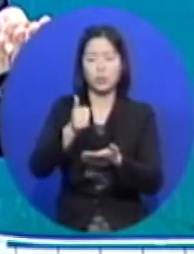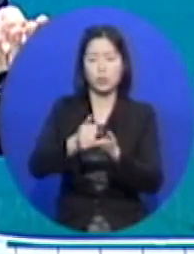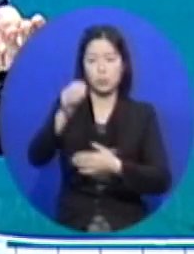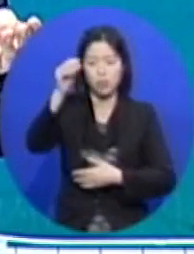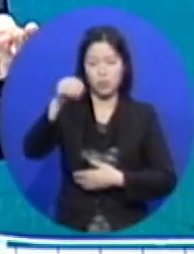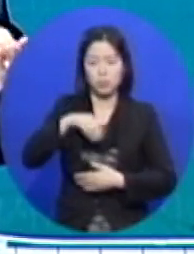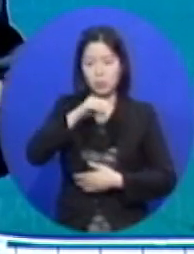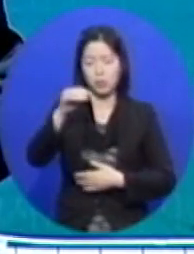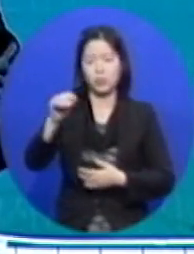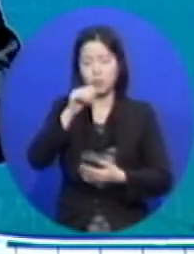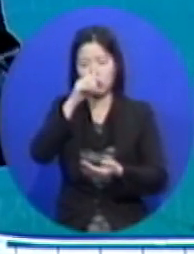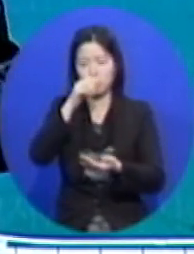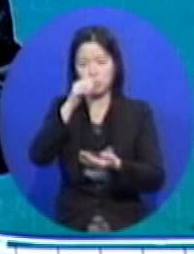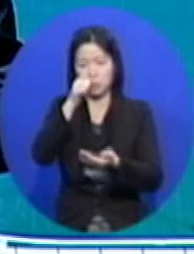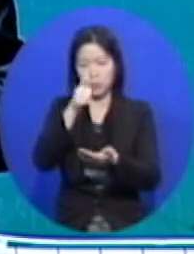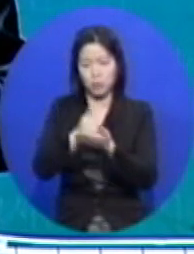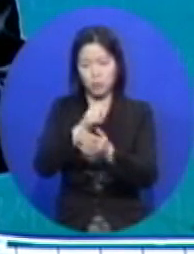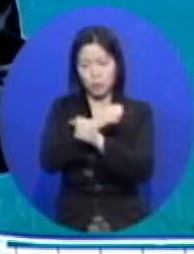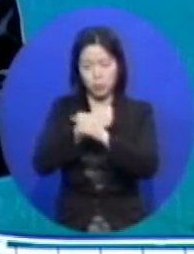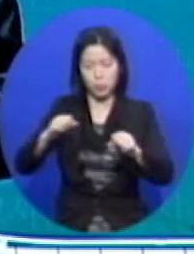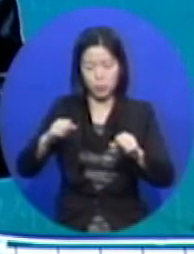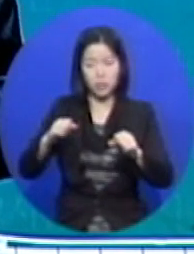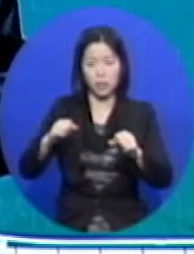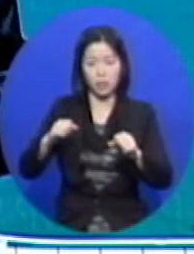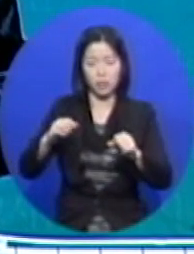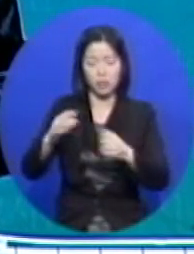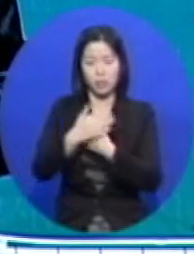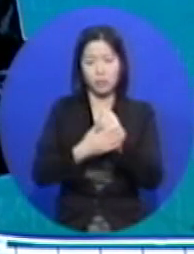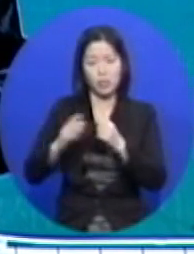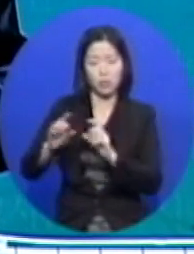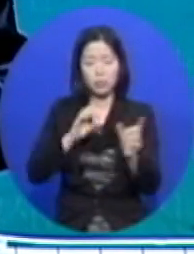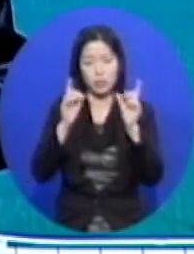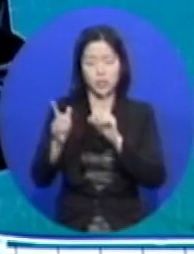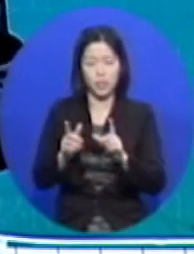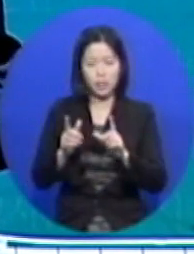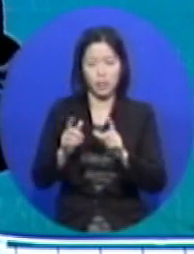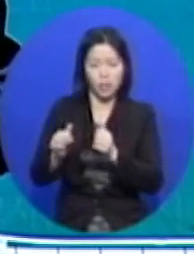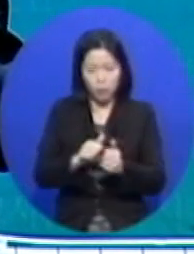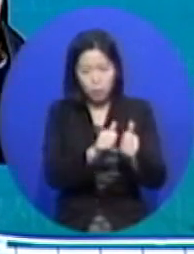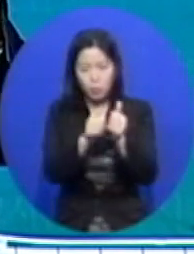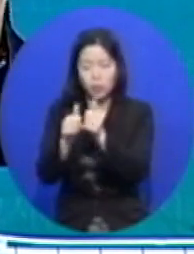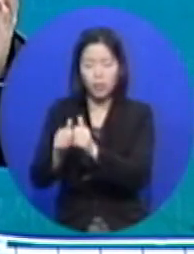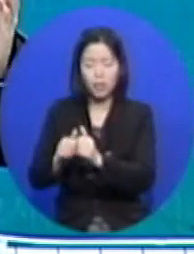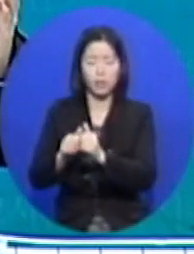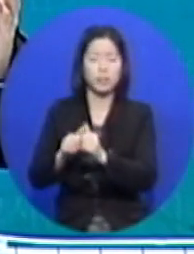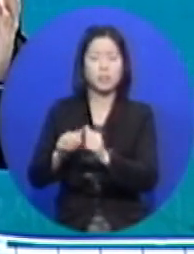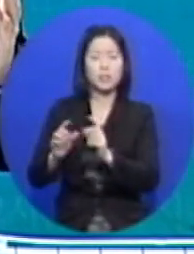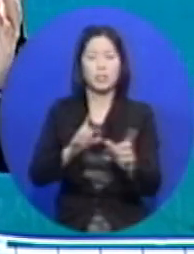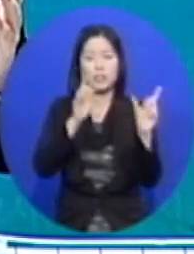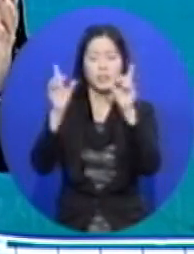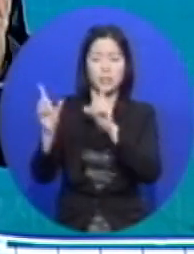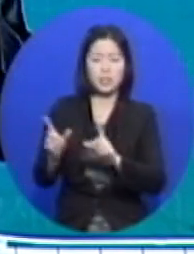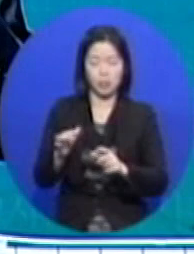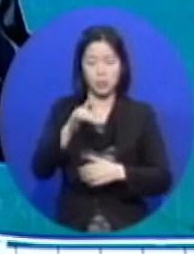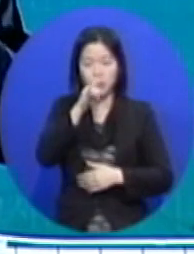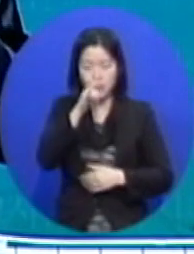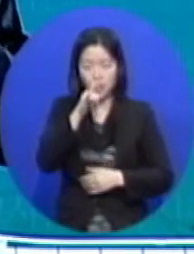있나 예수님과 동행하는 삶을 실제로 4 1 여러분 마귀가